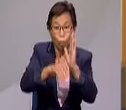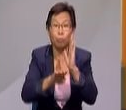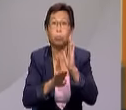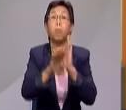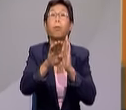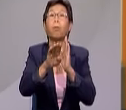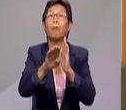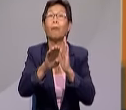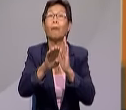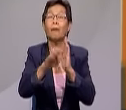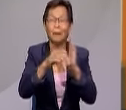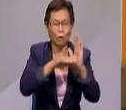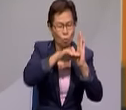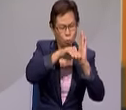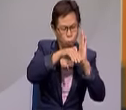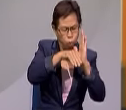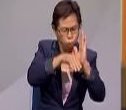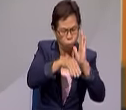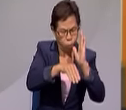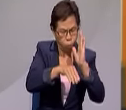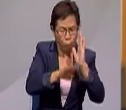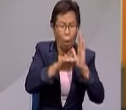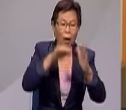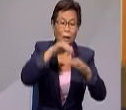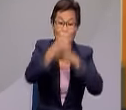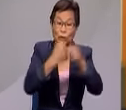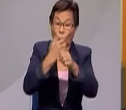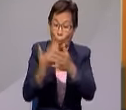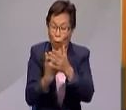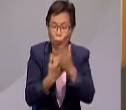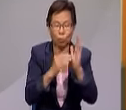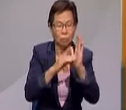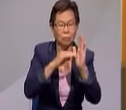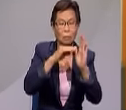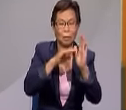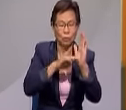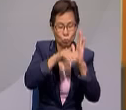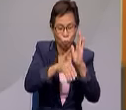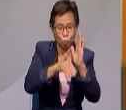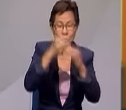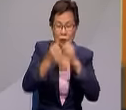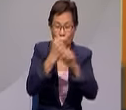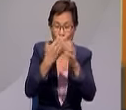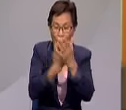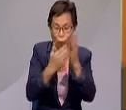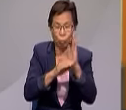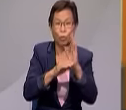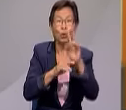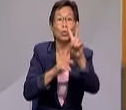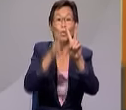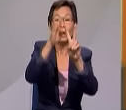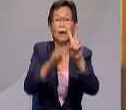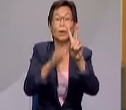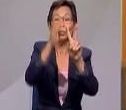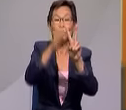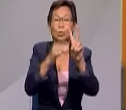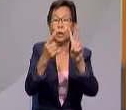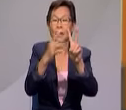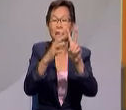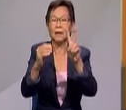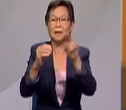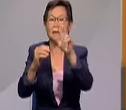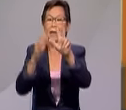pada tahun baru. Okey, iaitu pada 2 bulan dan 3